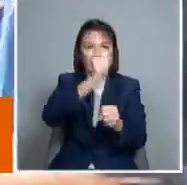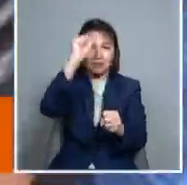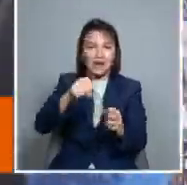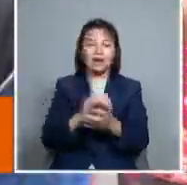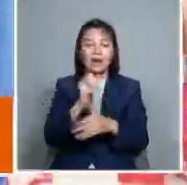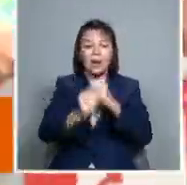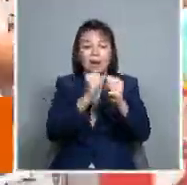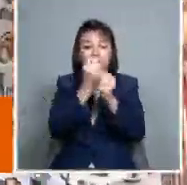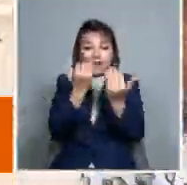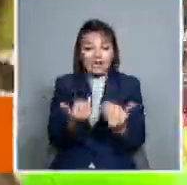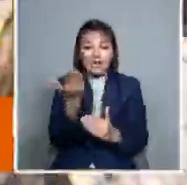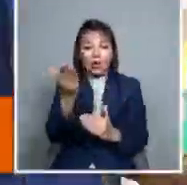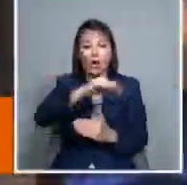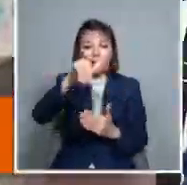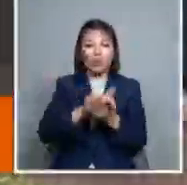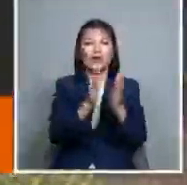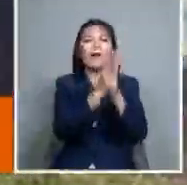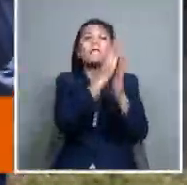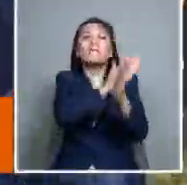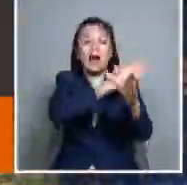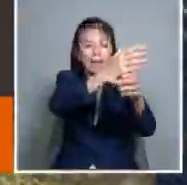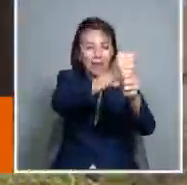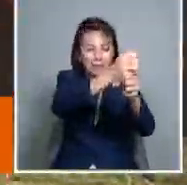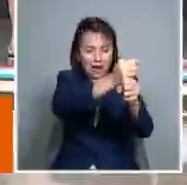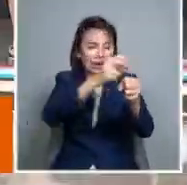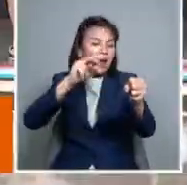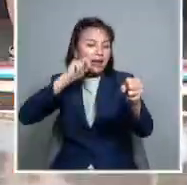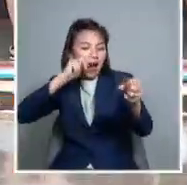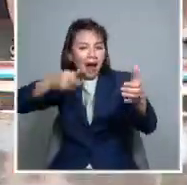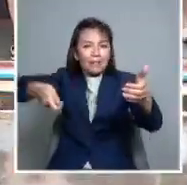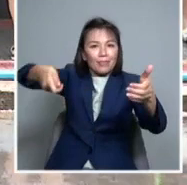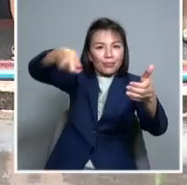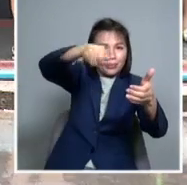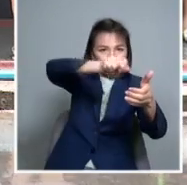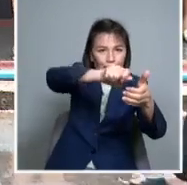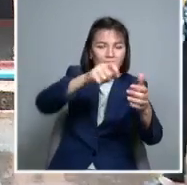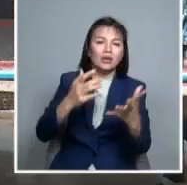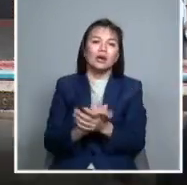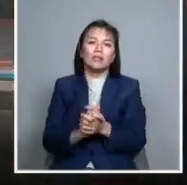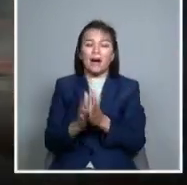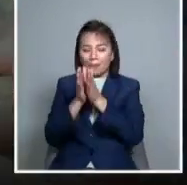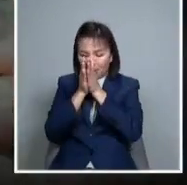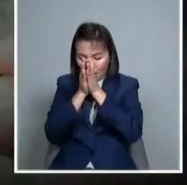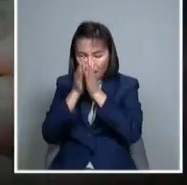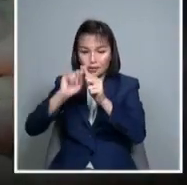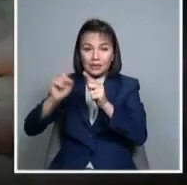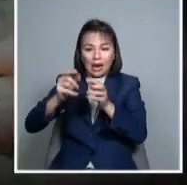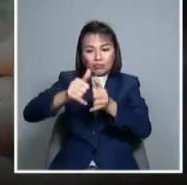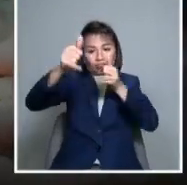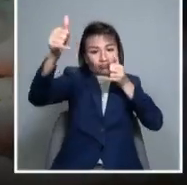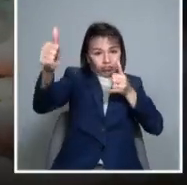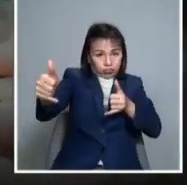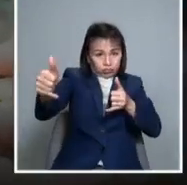เนี่ยขอให้ทุกคนค่ะสรงน้ำพระพุทธรูปอยู่ที่บ้านแสดงความกตัญญูขอพรเว้นระยะห่าง 1ถึง 2เมตร